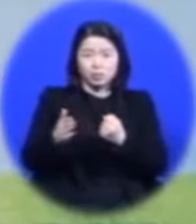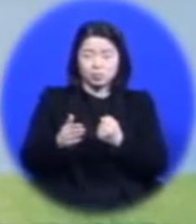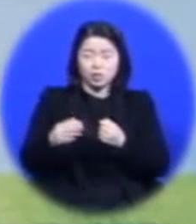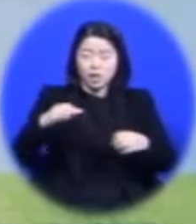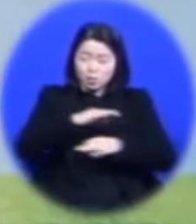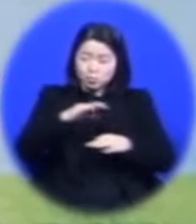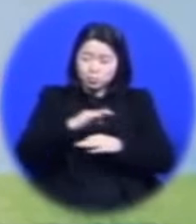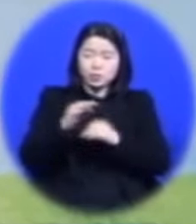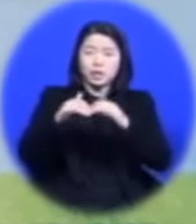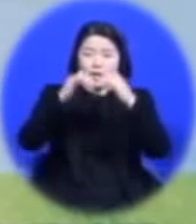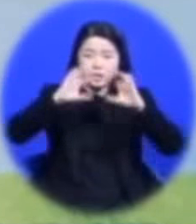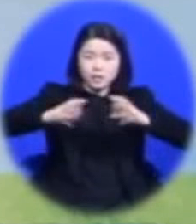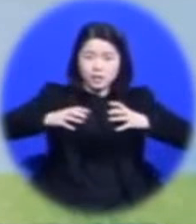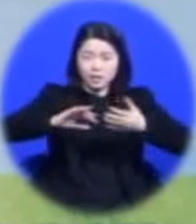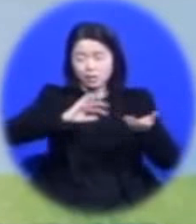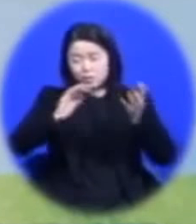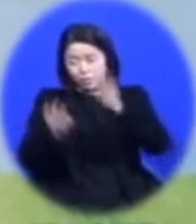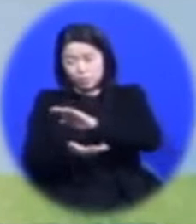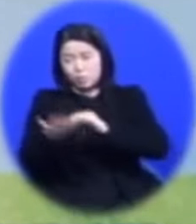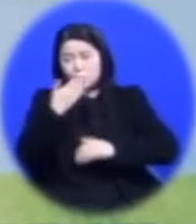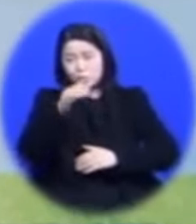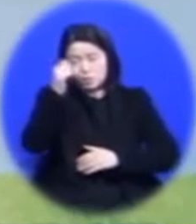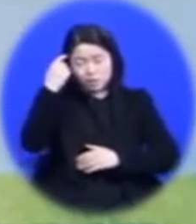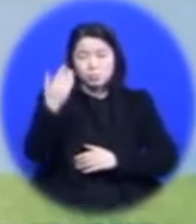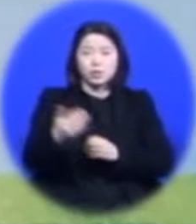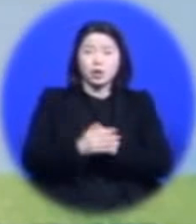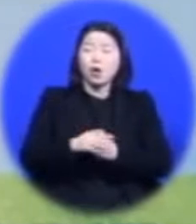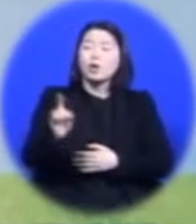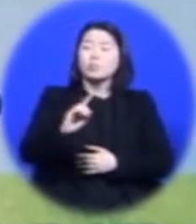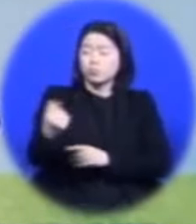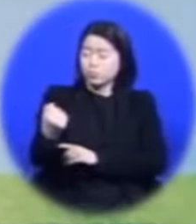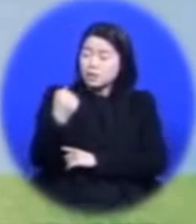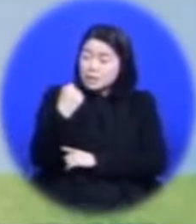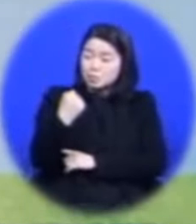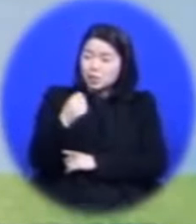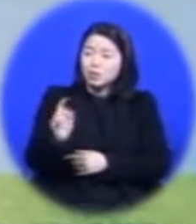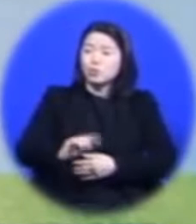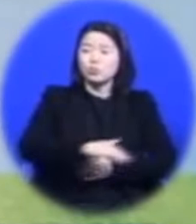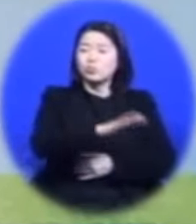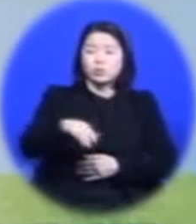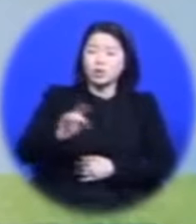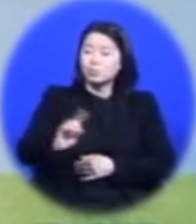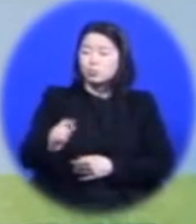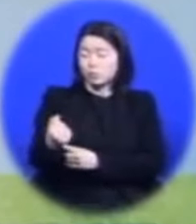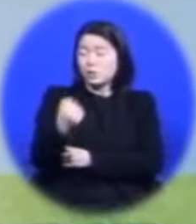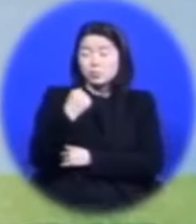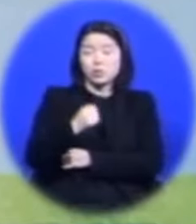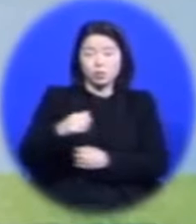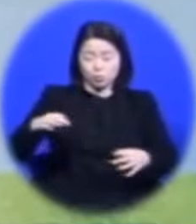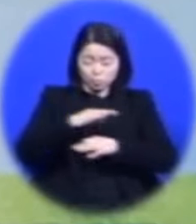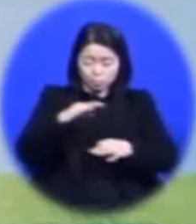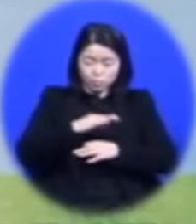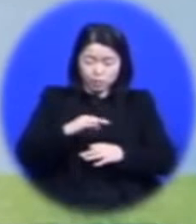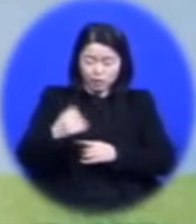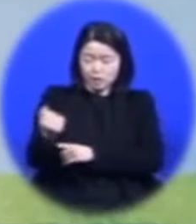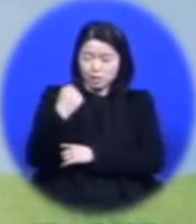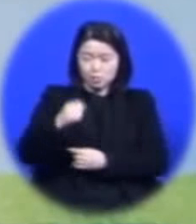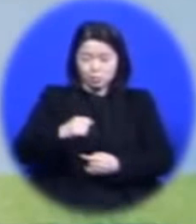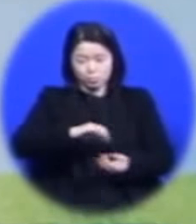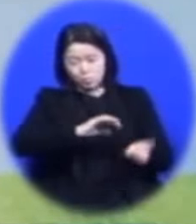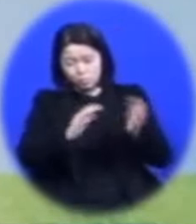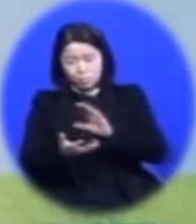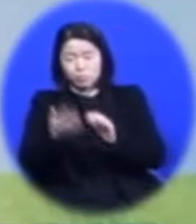세상을 뒤집을 수 있겠 무슨 힘이 있다고 우리가 무슨 힘이 있다고 불리한 세상을 뒤집을 수 있겠냐